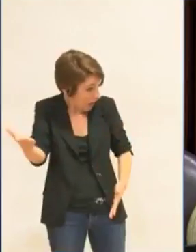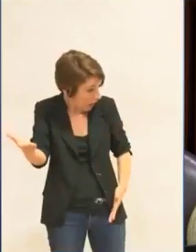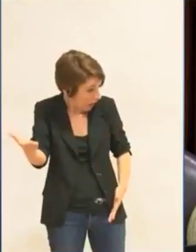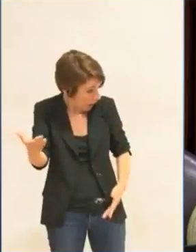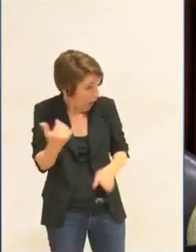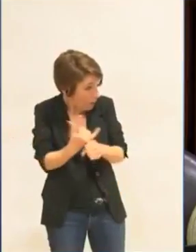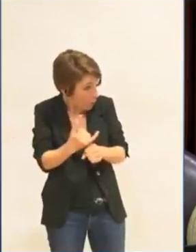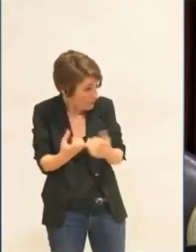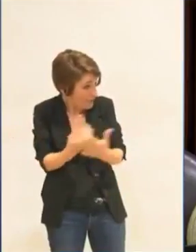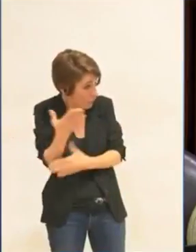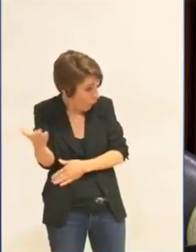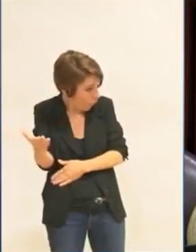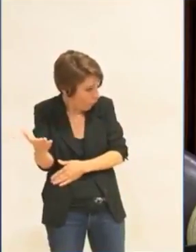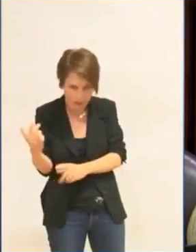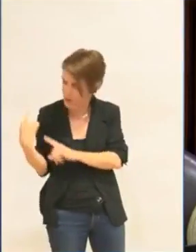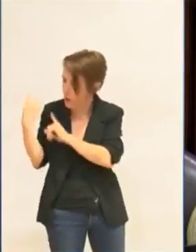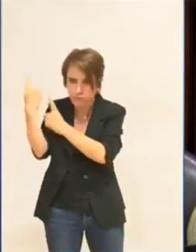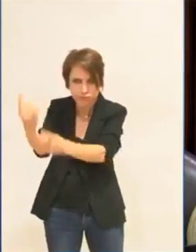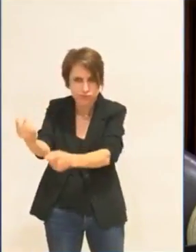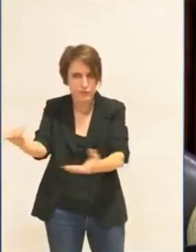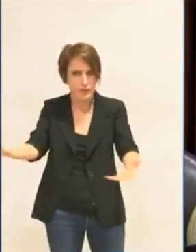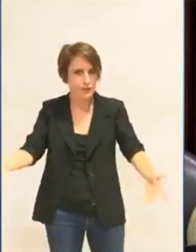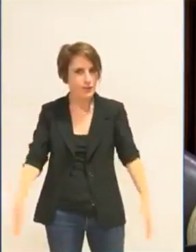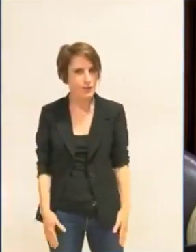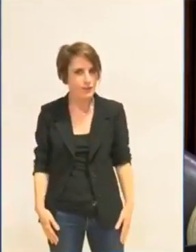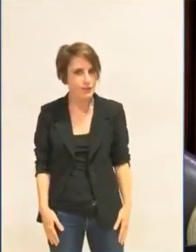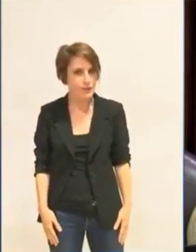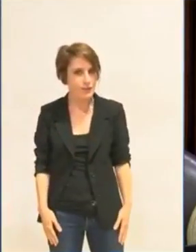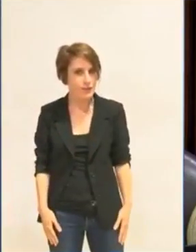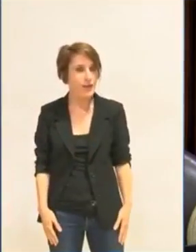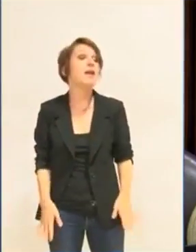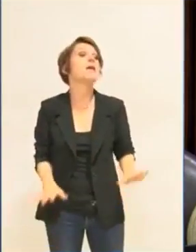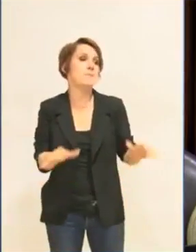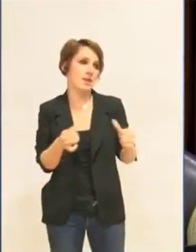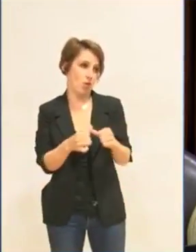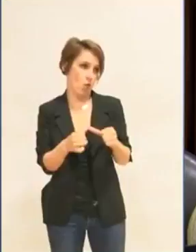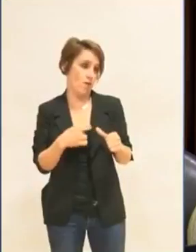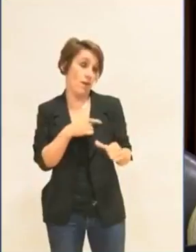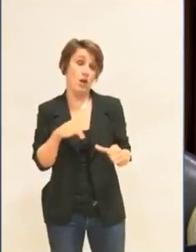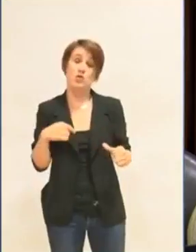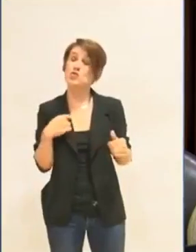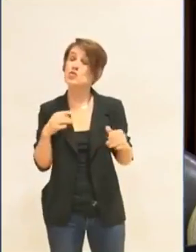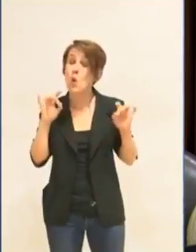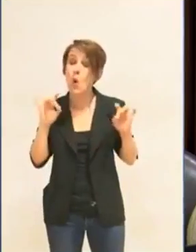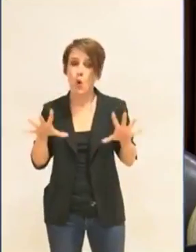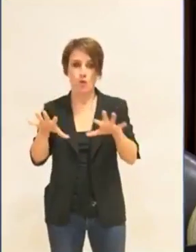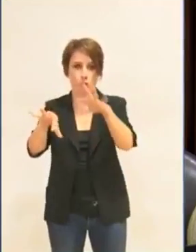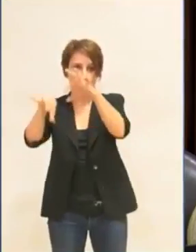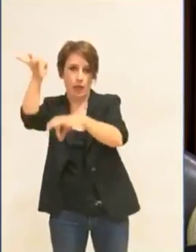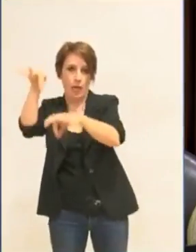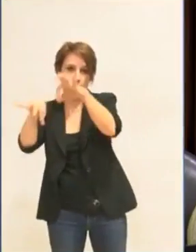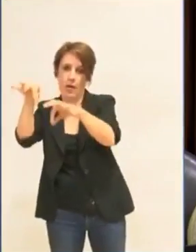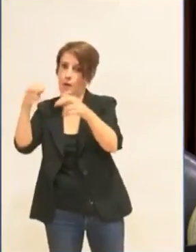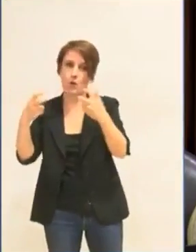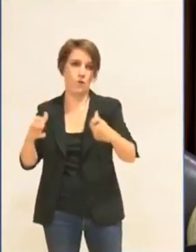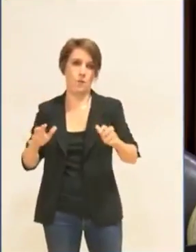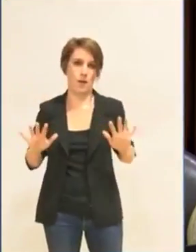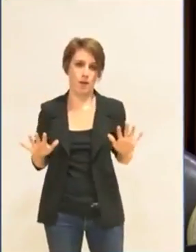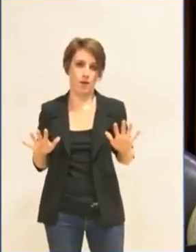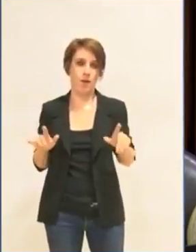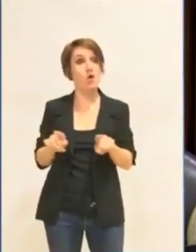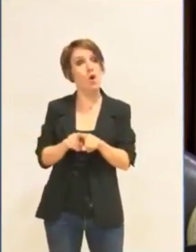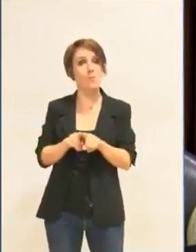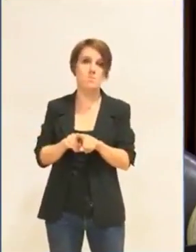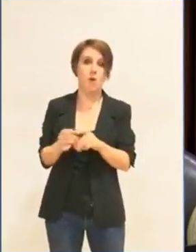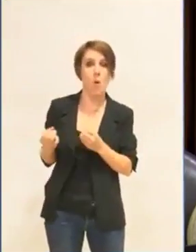petite différence, c'est qu'en ce qui nous concerne, nous faisons tout pour ne pas instrumentaliser ces choses-là et faire en sorte qu'on ne rajoute pas d'huile sur